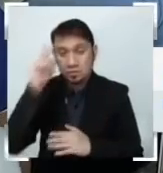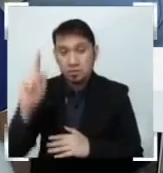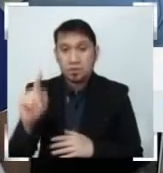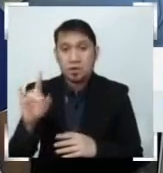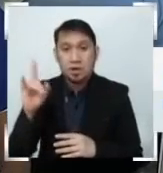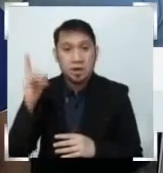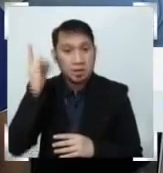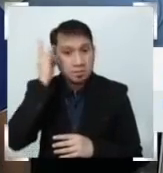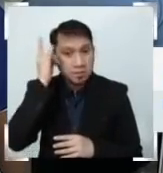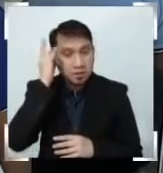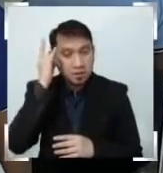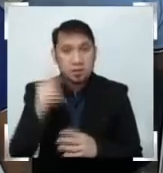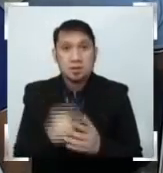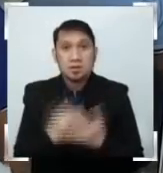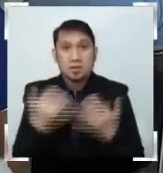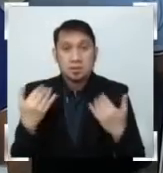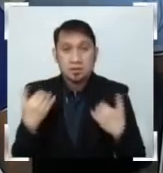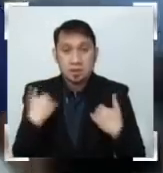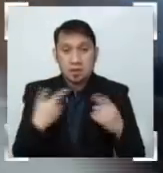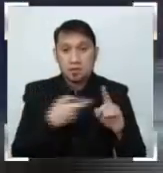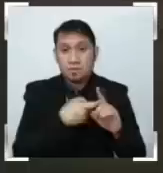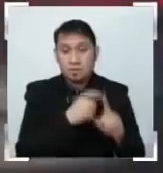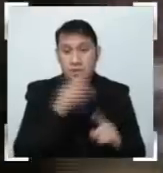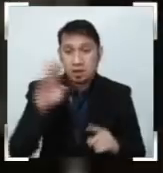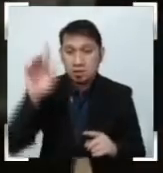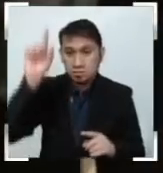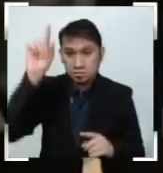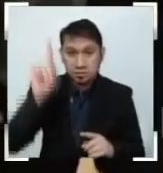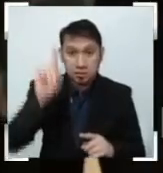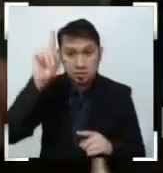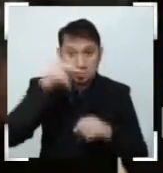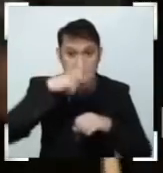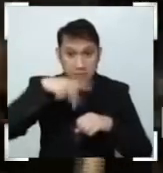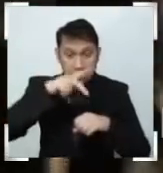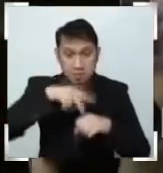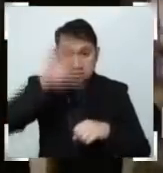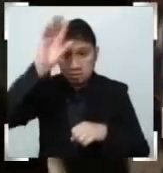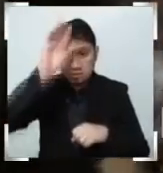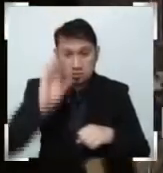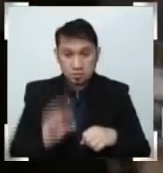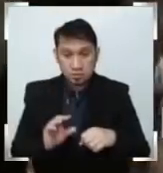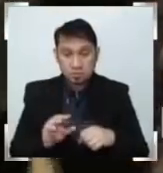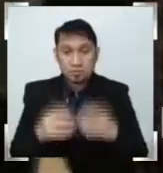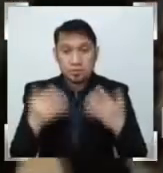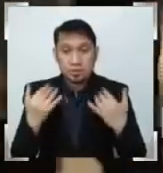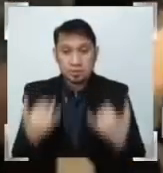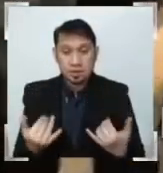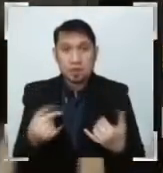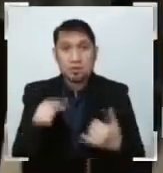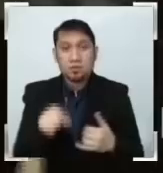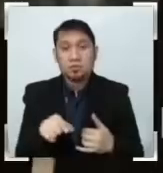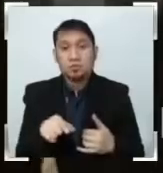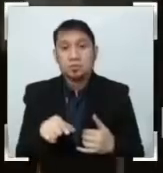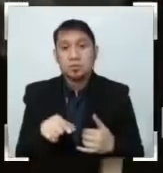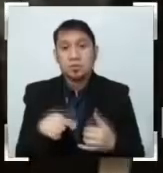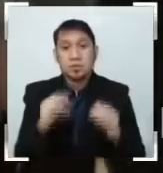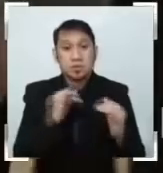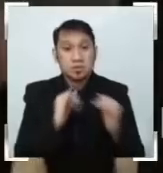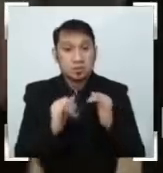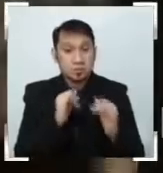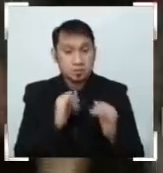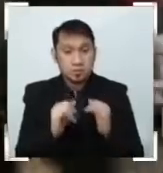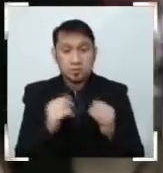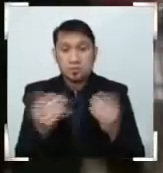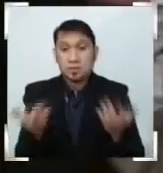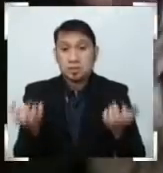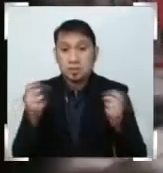na kokonekta sa Batanes hanggang Tawi-Tawi. Nakapanayam ng media si Senador Manny Pacquiao sa isang event sa